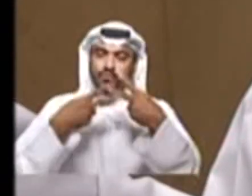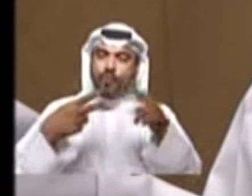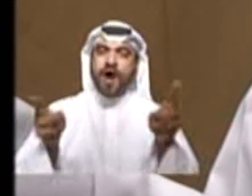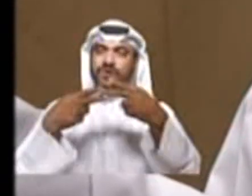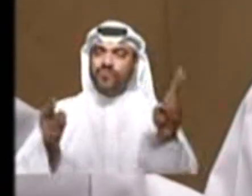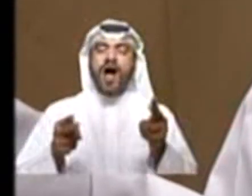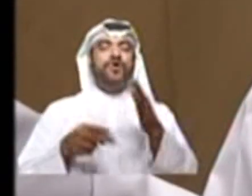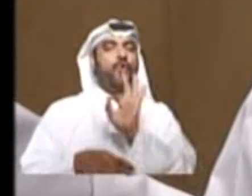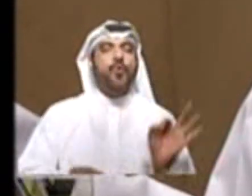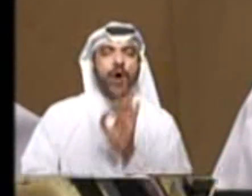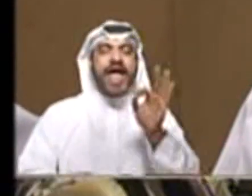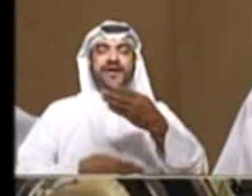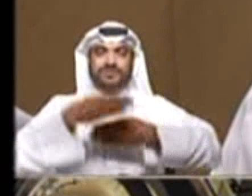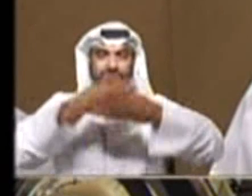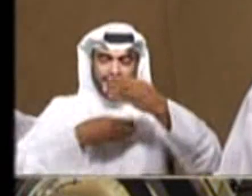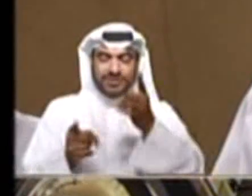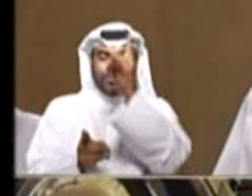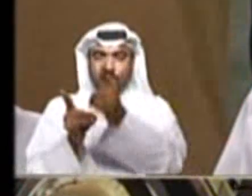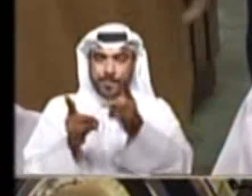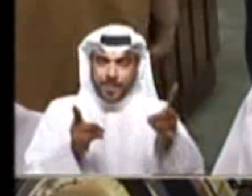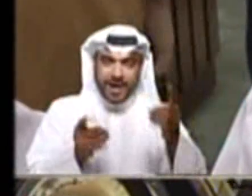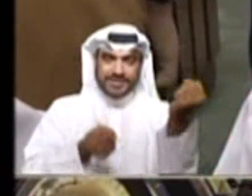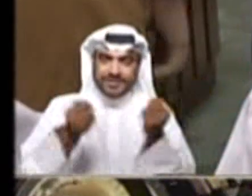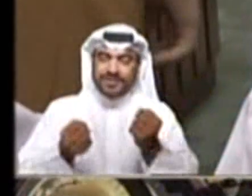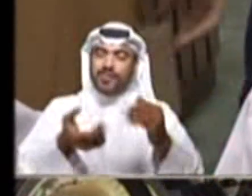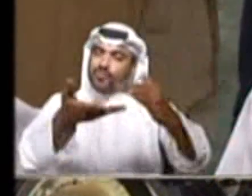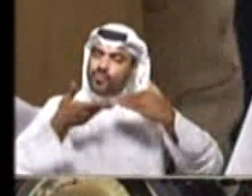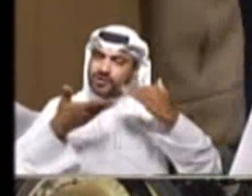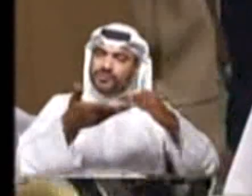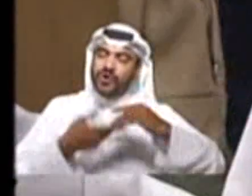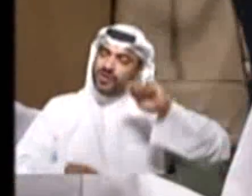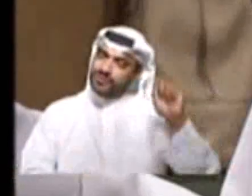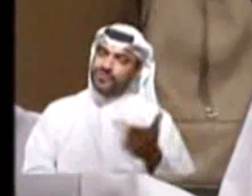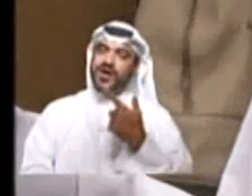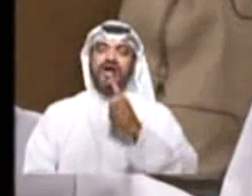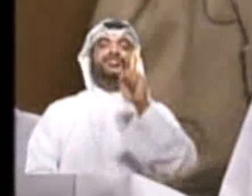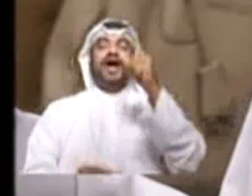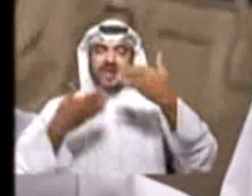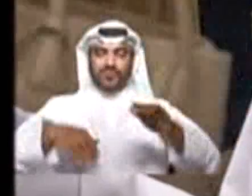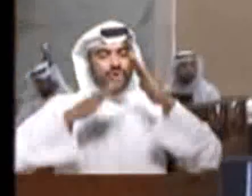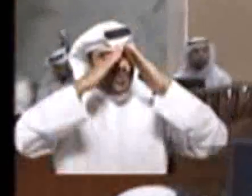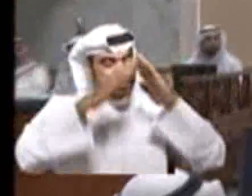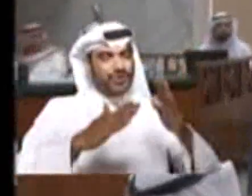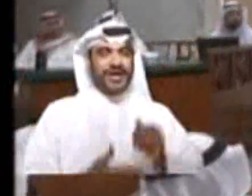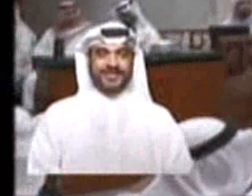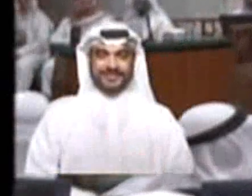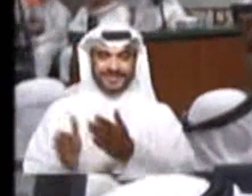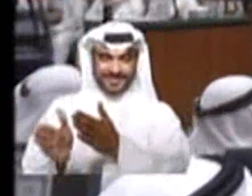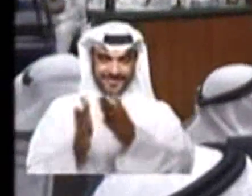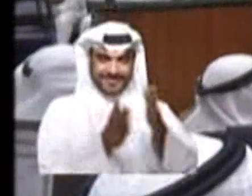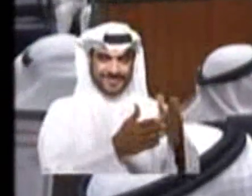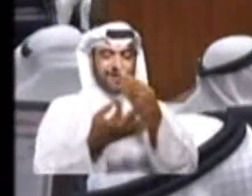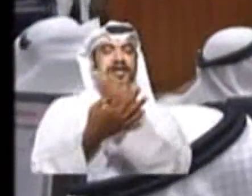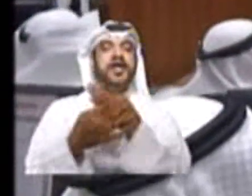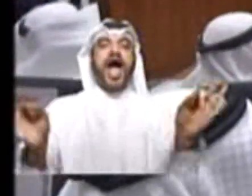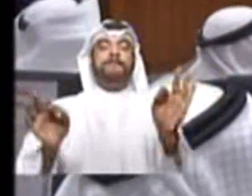العامة والمصارف إن شاء الله المطالب تتنفذ من دولة أخرى، وشكرا لكم. هذا الإجماع بالعمل